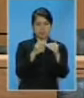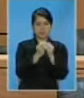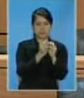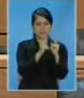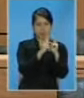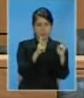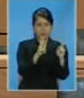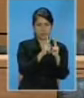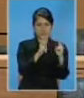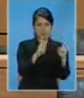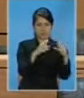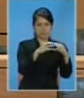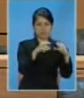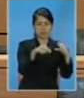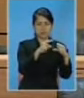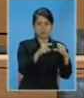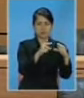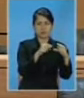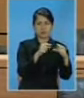ครับ